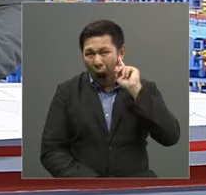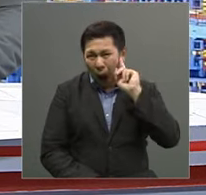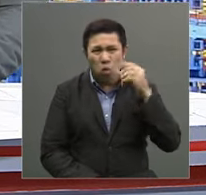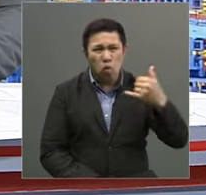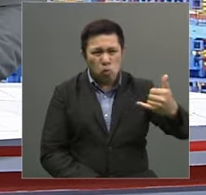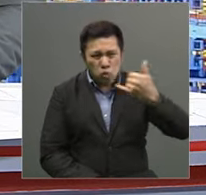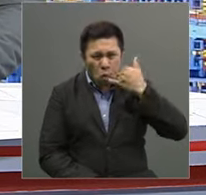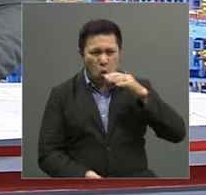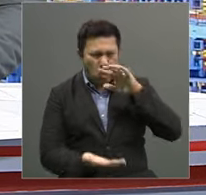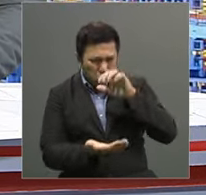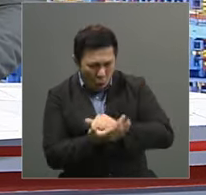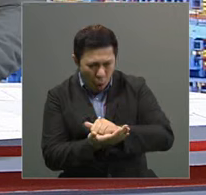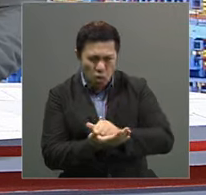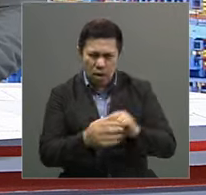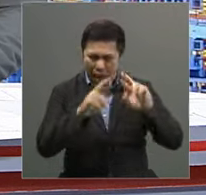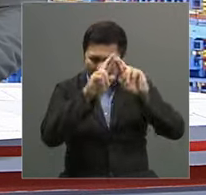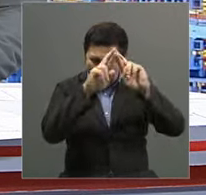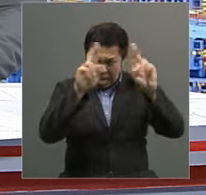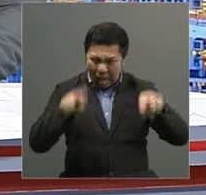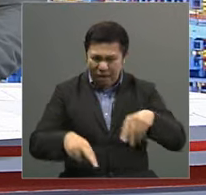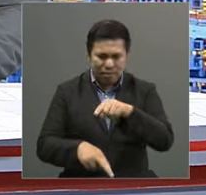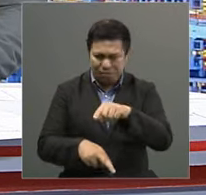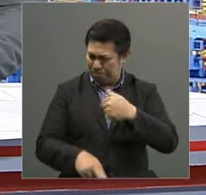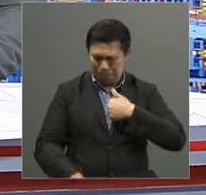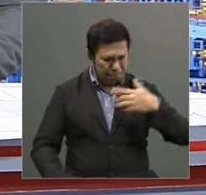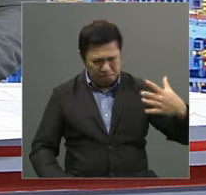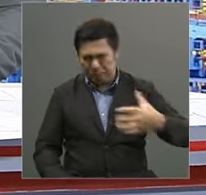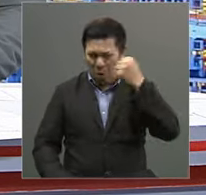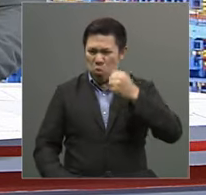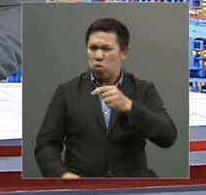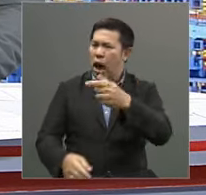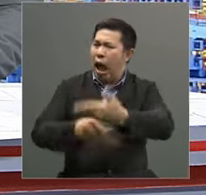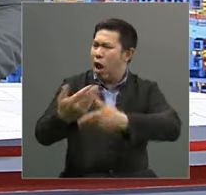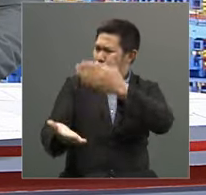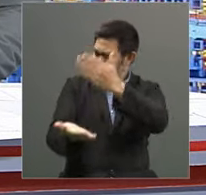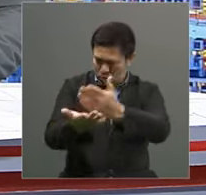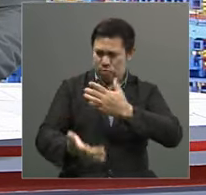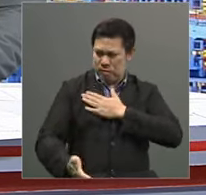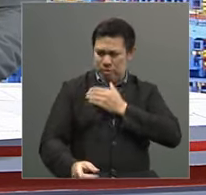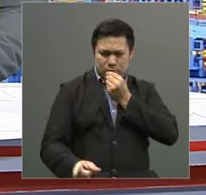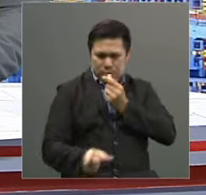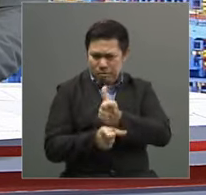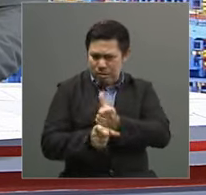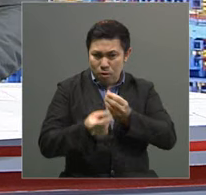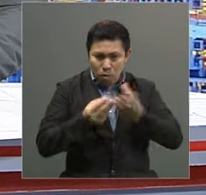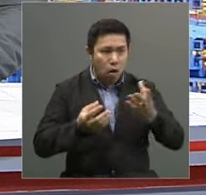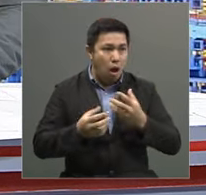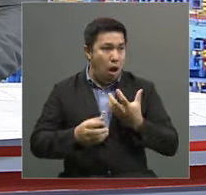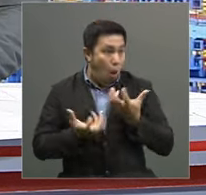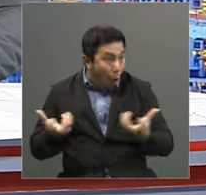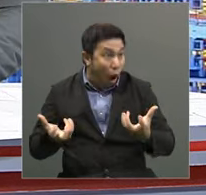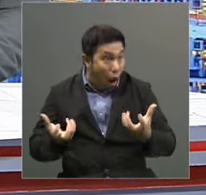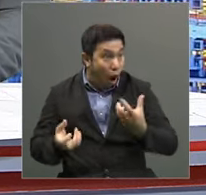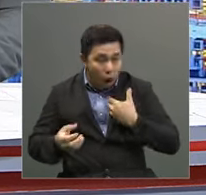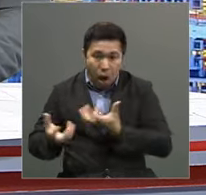จองโต๊ะหูปิดร้านเลยเดี๋ยวเราจะมาเหมาจัดล้งจัดเลี้ยงอะไรบางร้านจัดเตรียมวัตถุดิบไว้อย่างดีบางทีเจอ